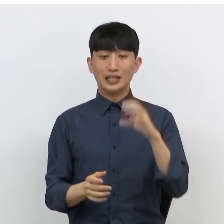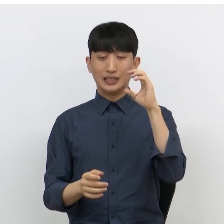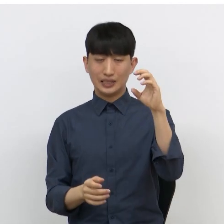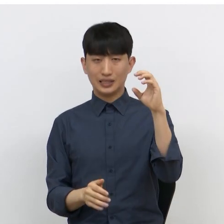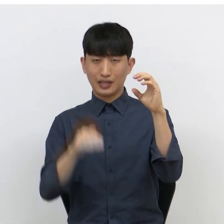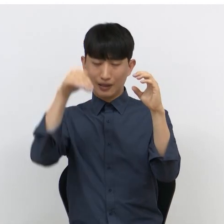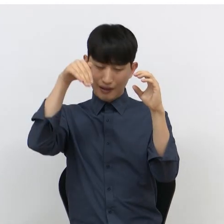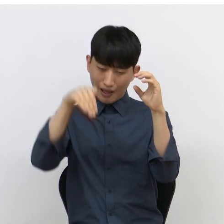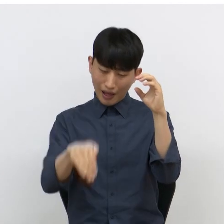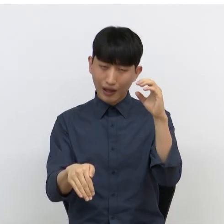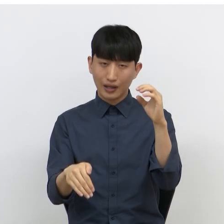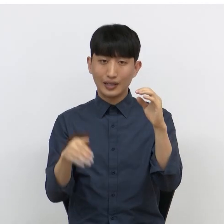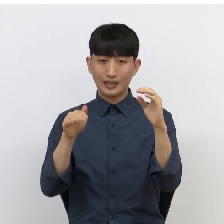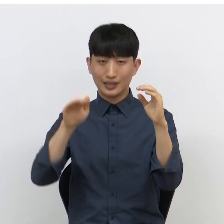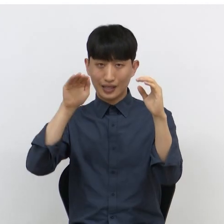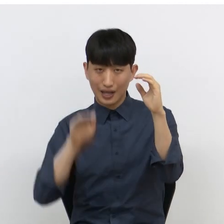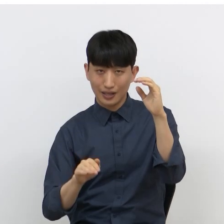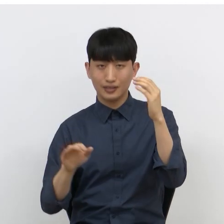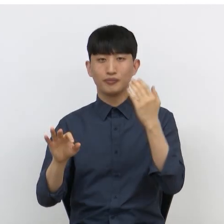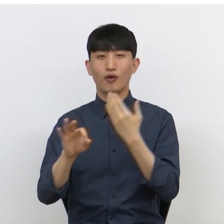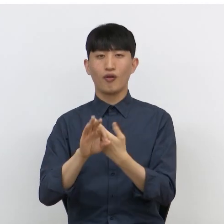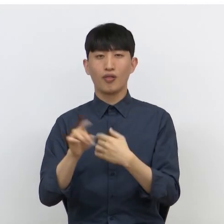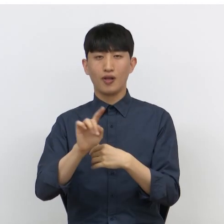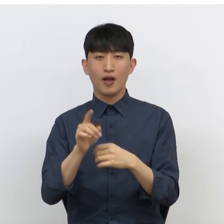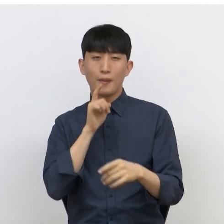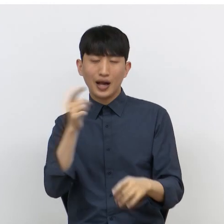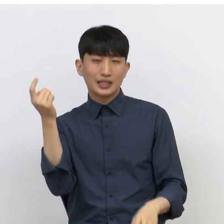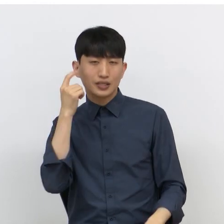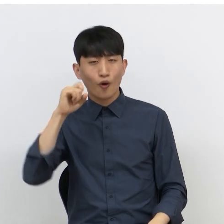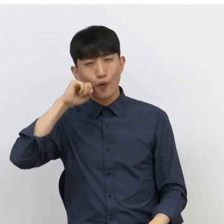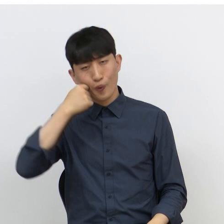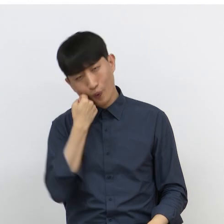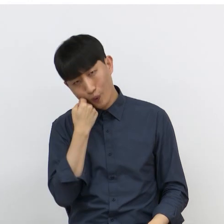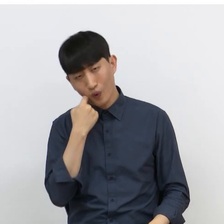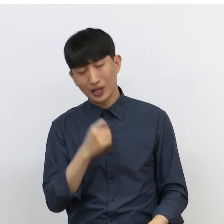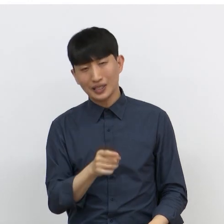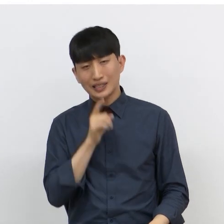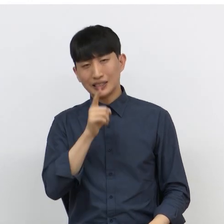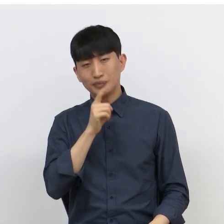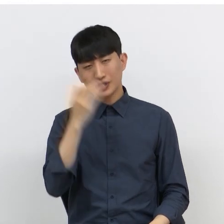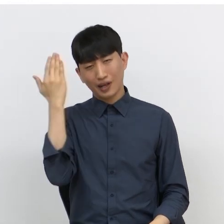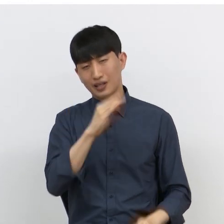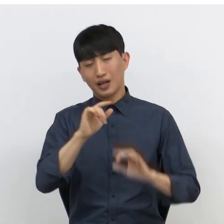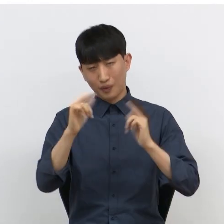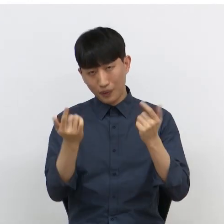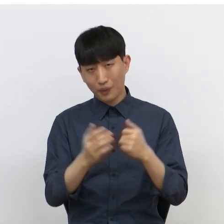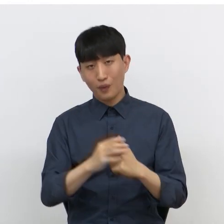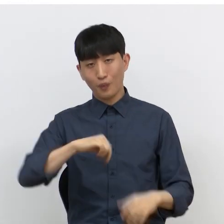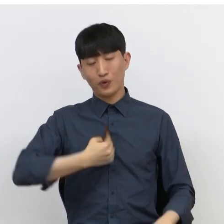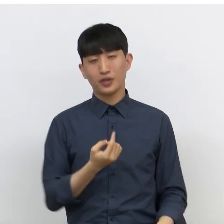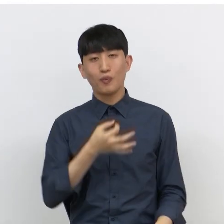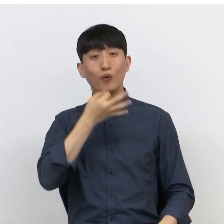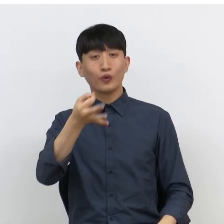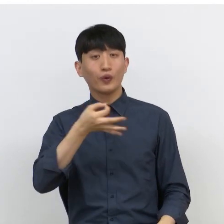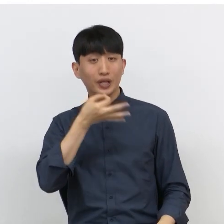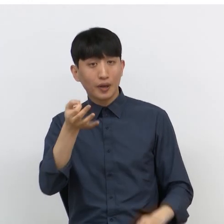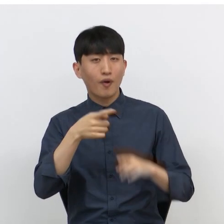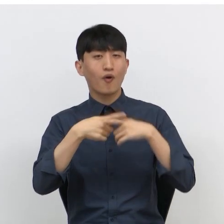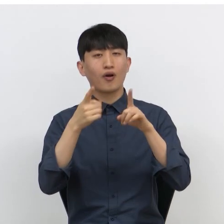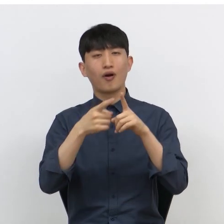낮게 설정이 되면 말인지가 너무 어렵고 또 음질이 떨어지고 자신의 목소리를 평가하지 못하기